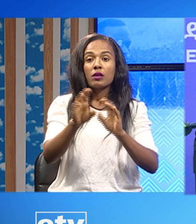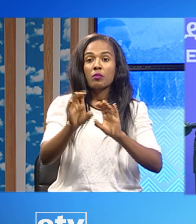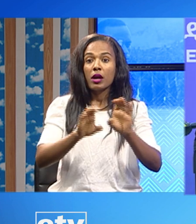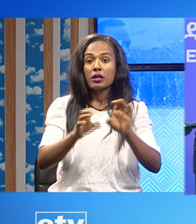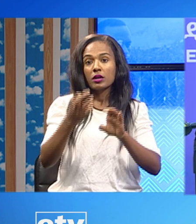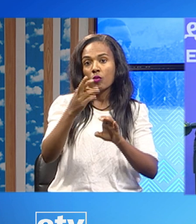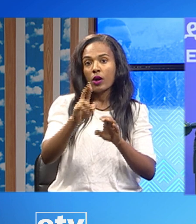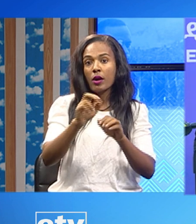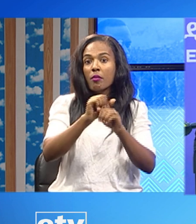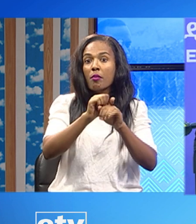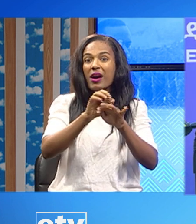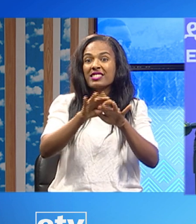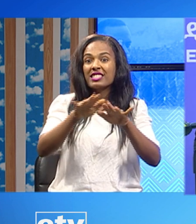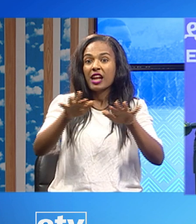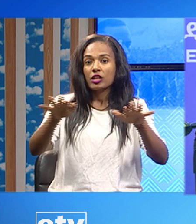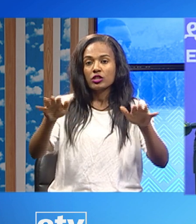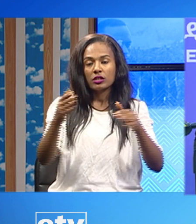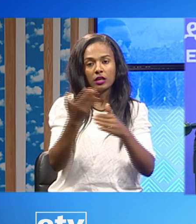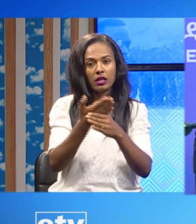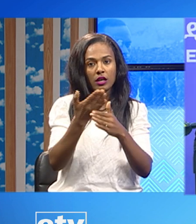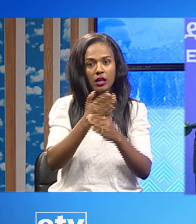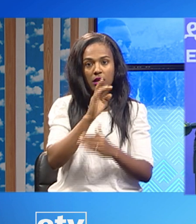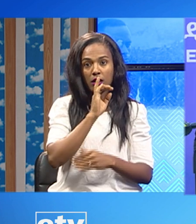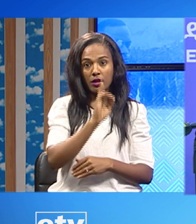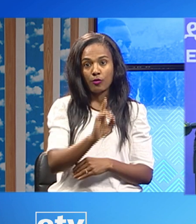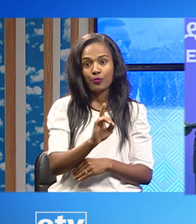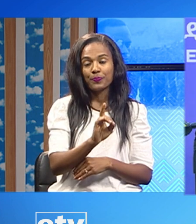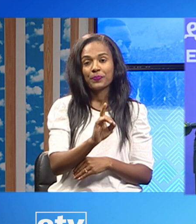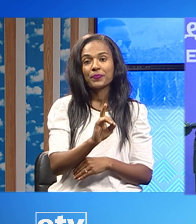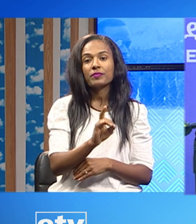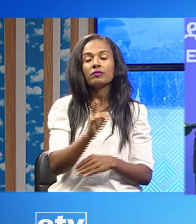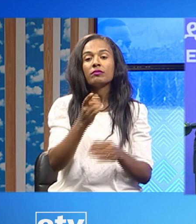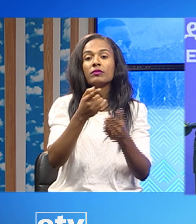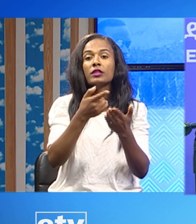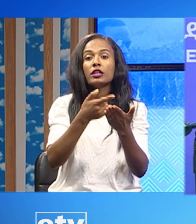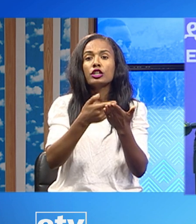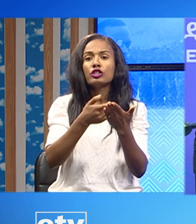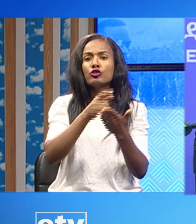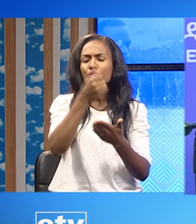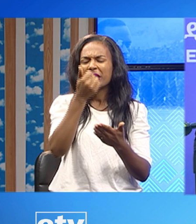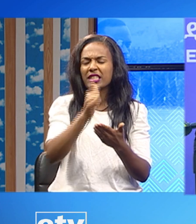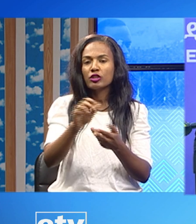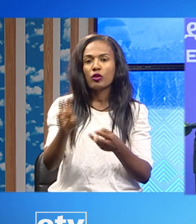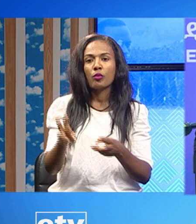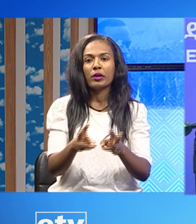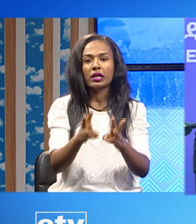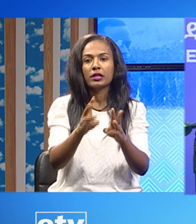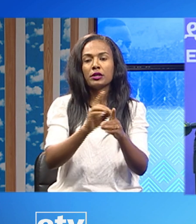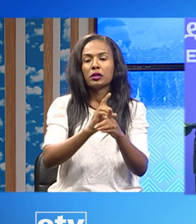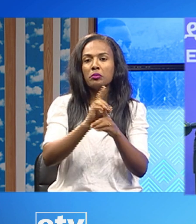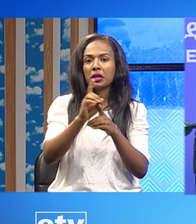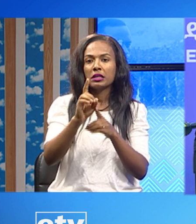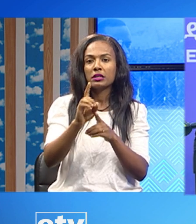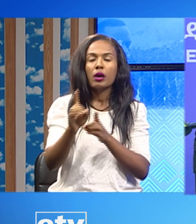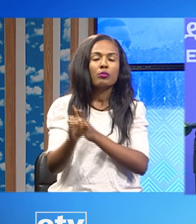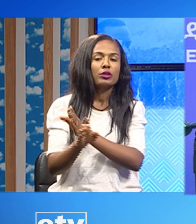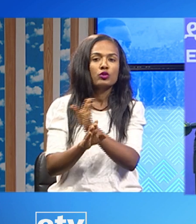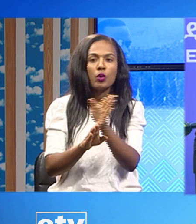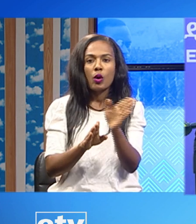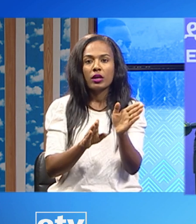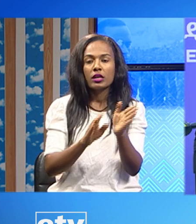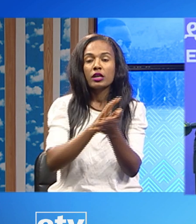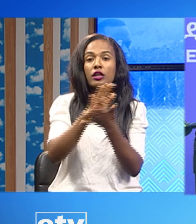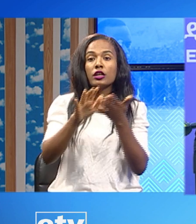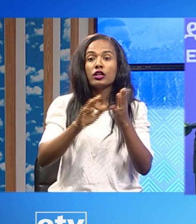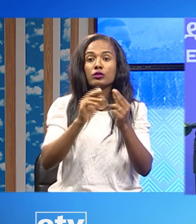ወይም ማሰራጨት የተከለከለ ነው። እንዲሁም በየተኛውም መንገድ በቀጥታም ሆነ በተዘዋዋሪ